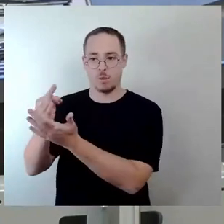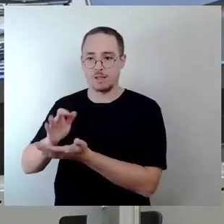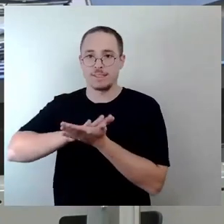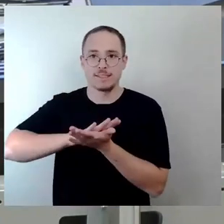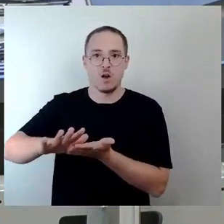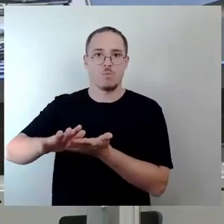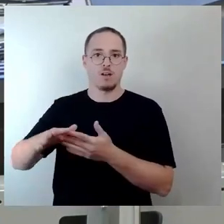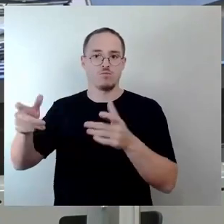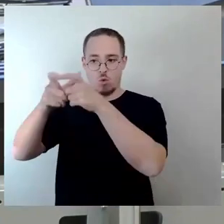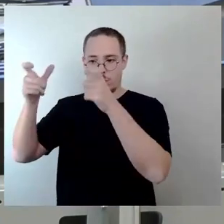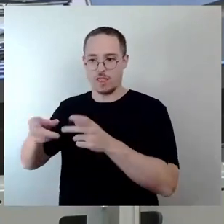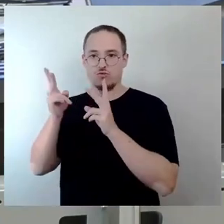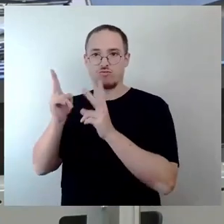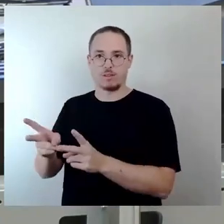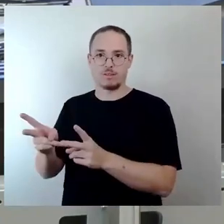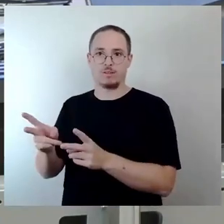an der richtigen Stelle stehen.